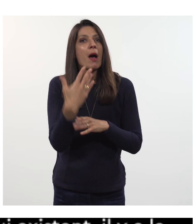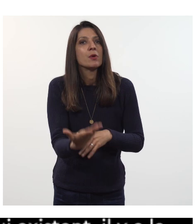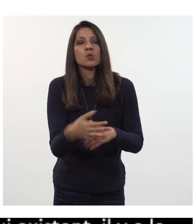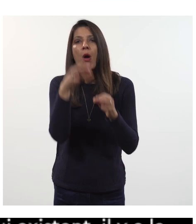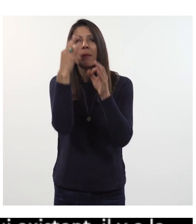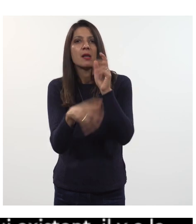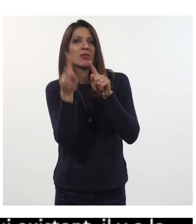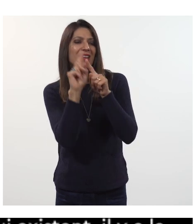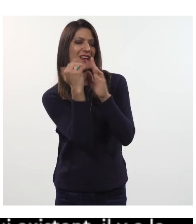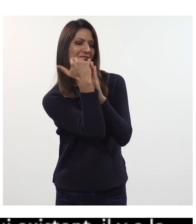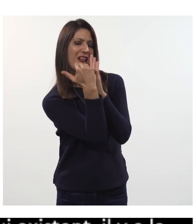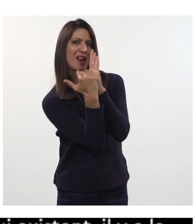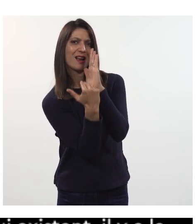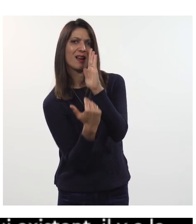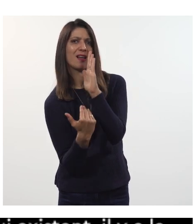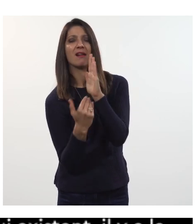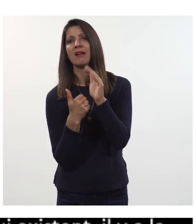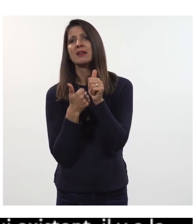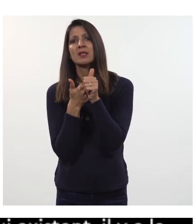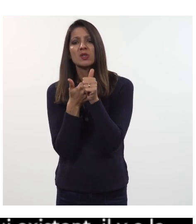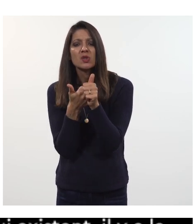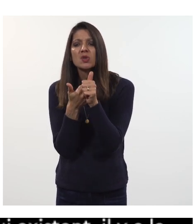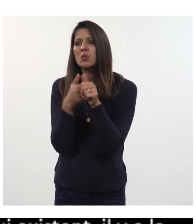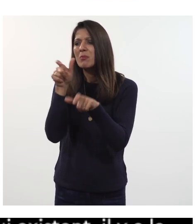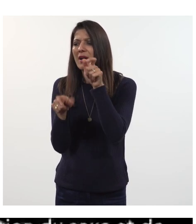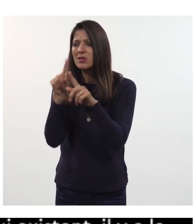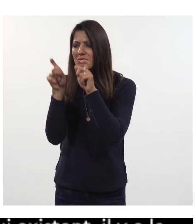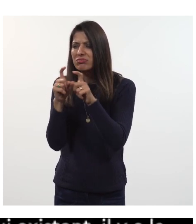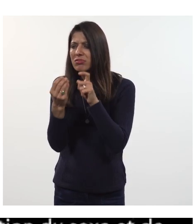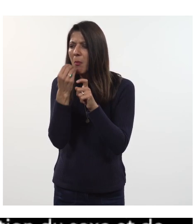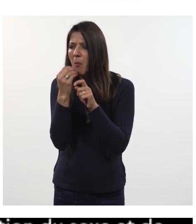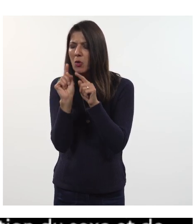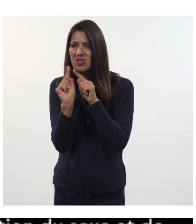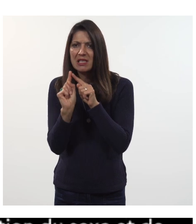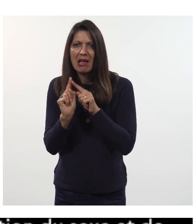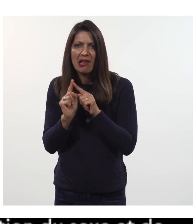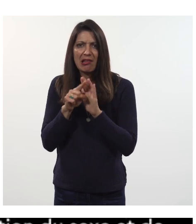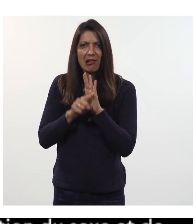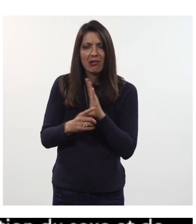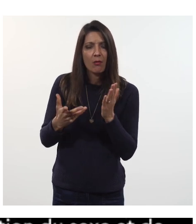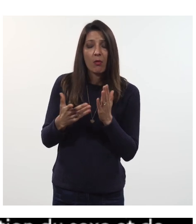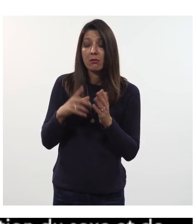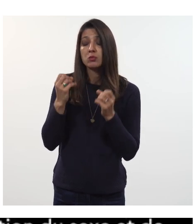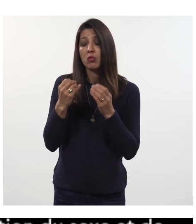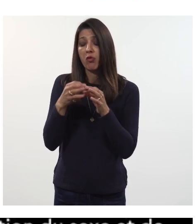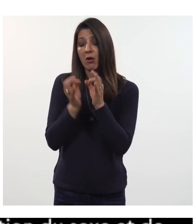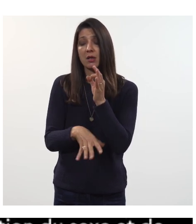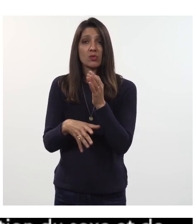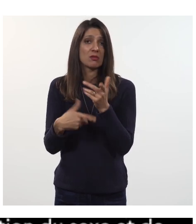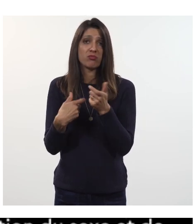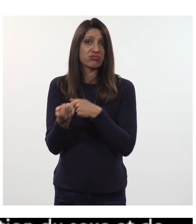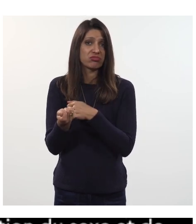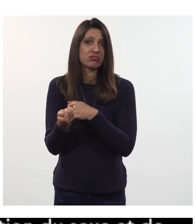bilan poussé au niveau diététique avec une enquête alimentaire qui sera assez souvent biaisée, puisque c'est compliqué d'avoir quelque